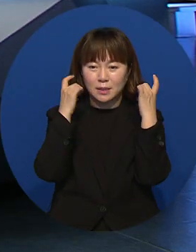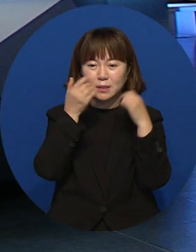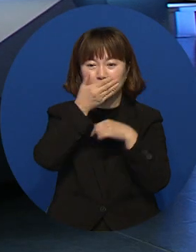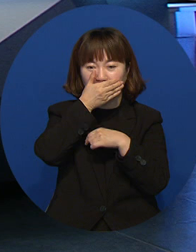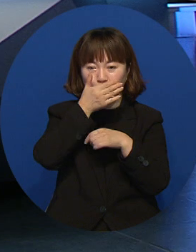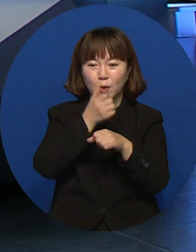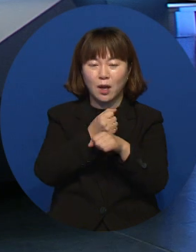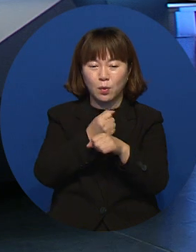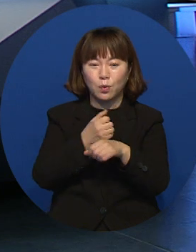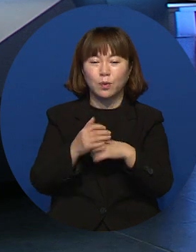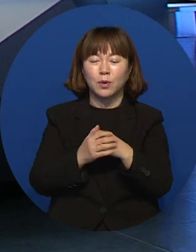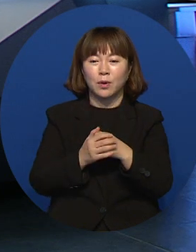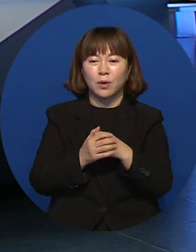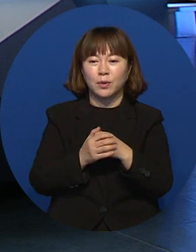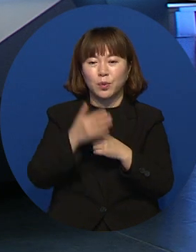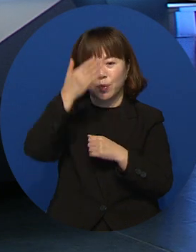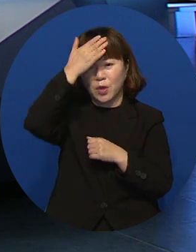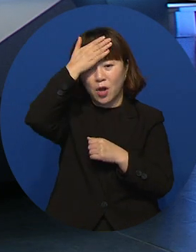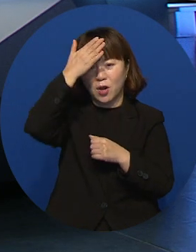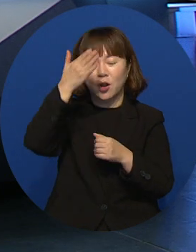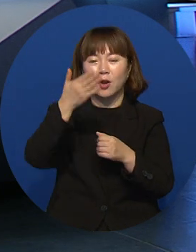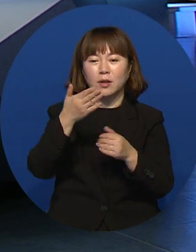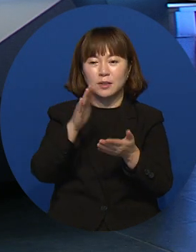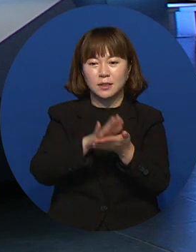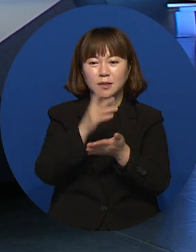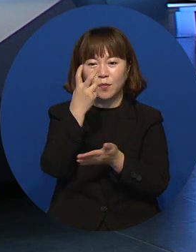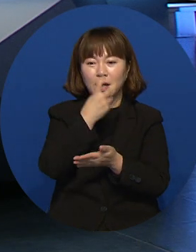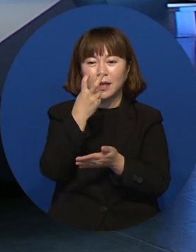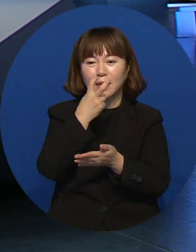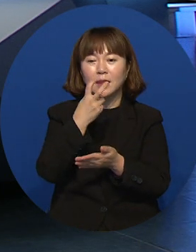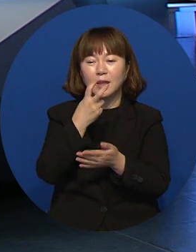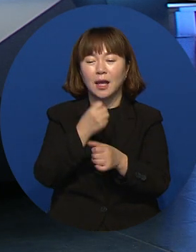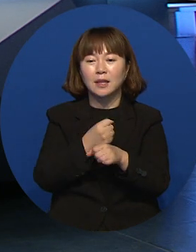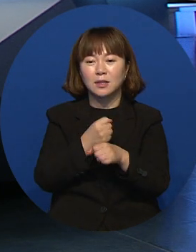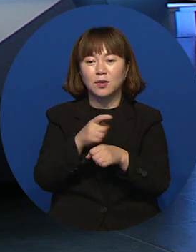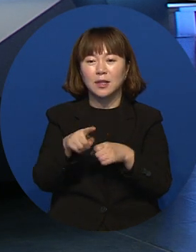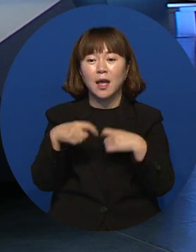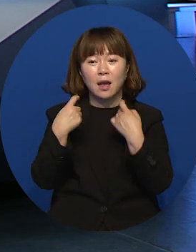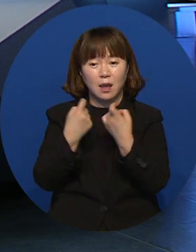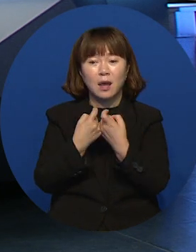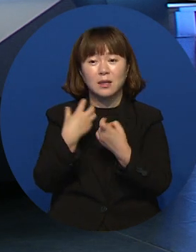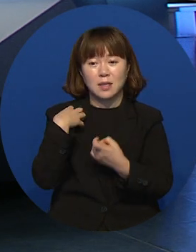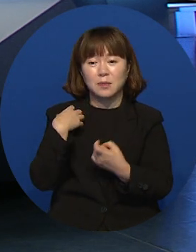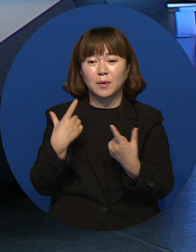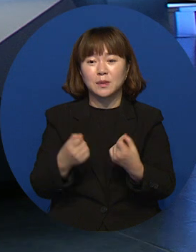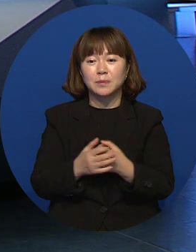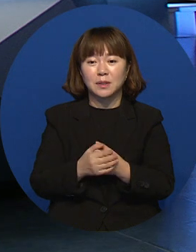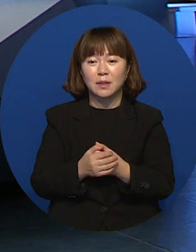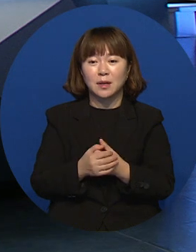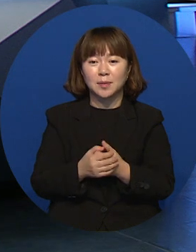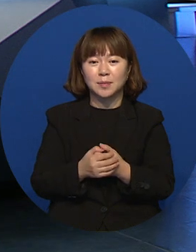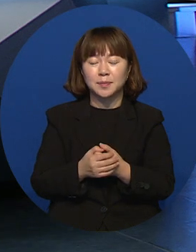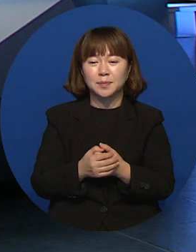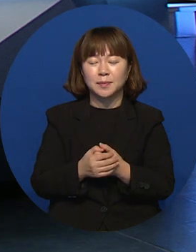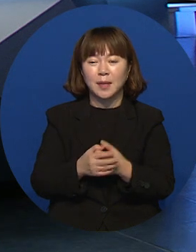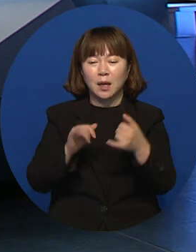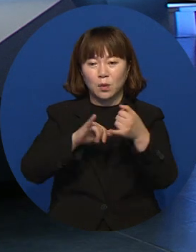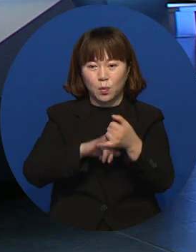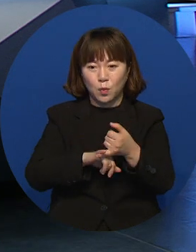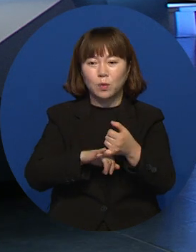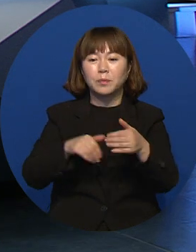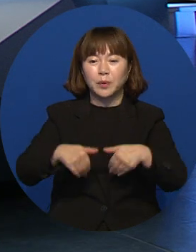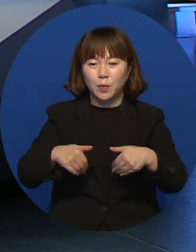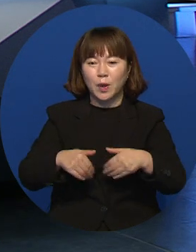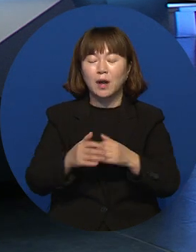발열 체크 하고 이런 것을 개인이 해야 지고 누가 강제 할 수가 없어서 말이죠 뭐 꼭 필요한 준비 자세 또 우리